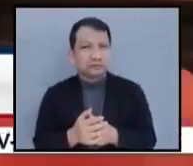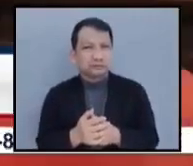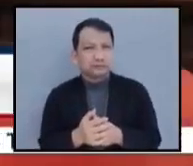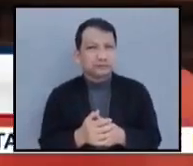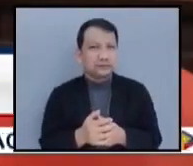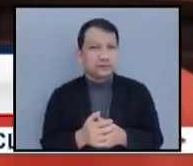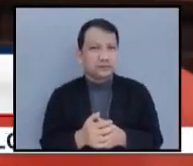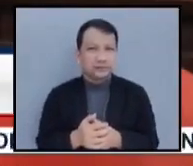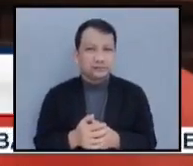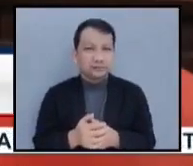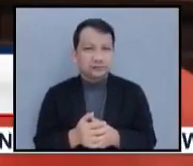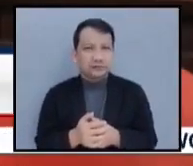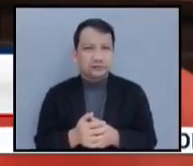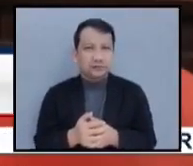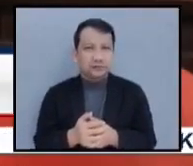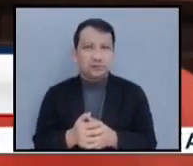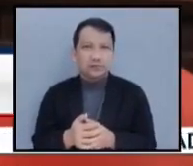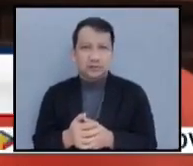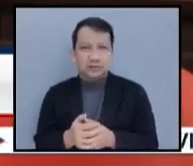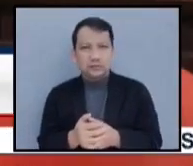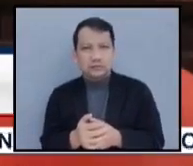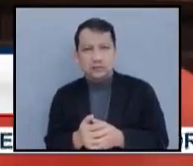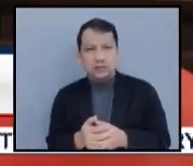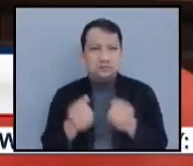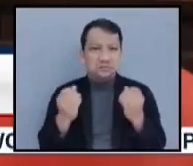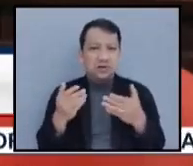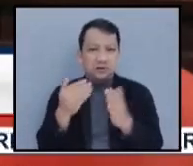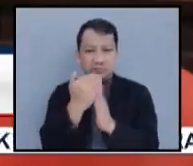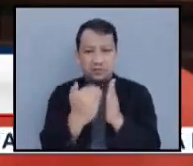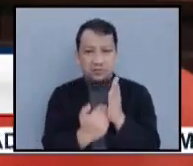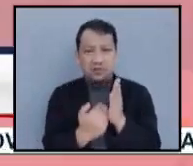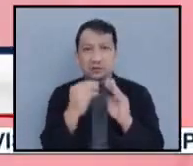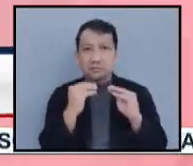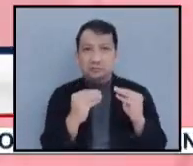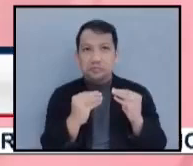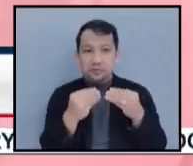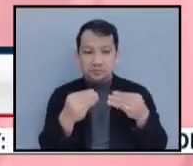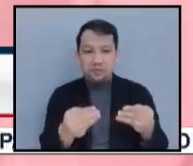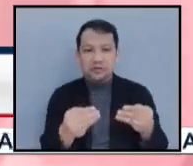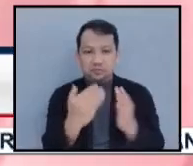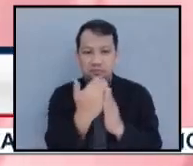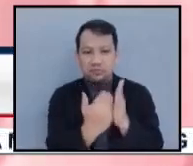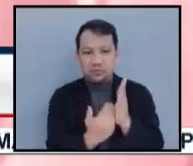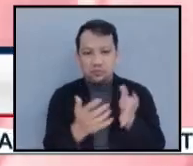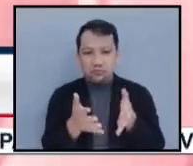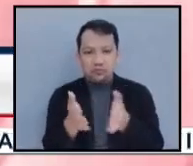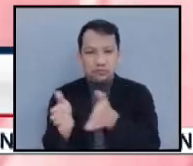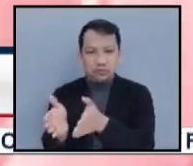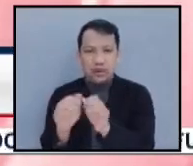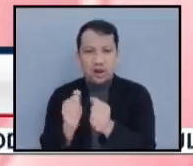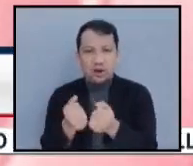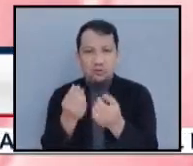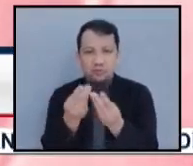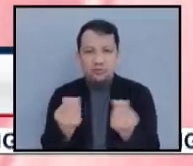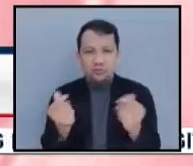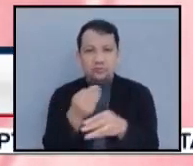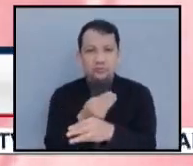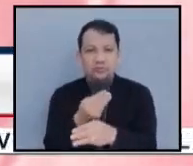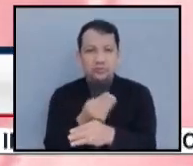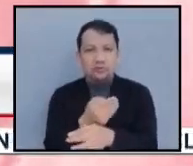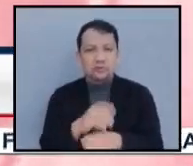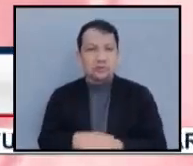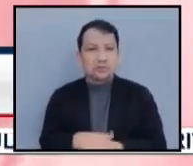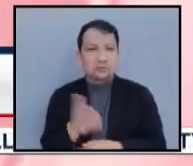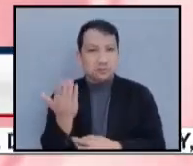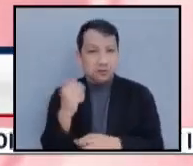Madami namang methods kasi na naturo sa akin during my training these past few years. Yung mga Singaporean math,